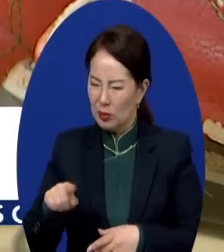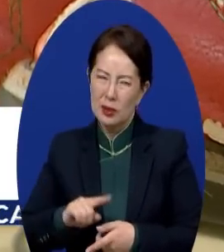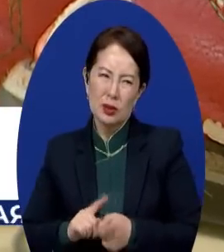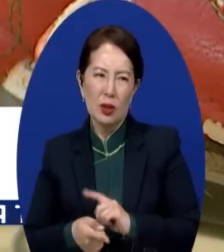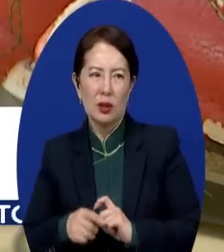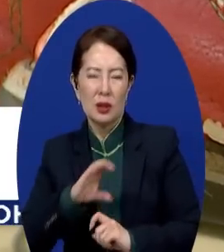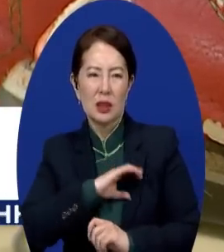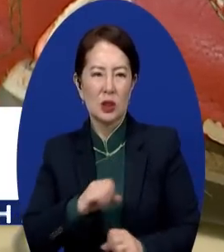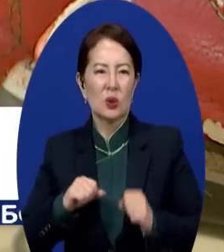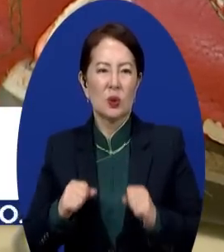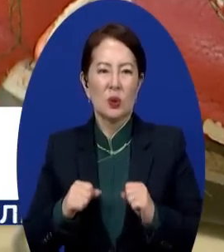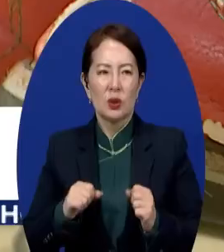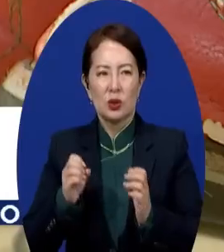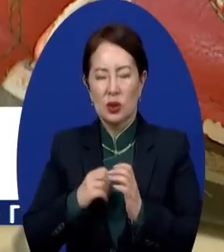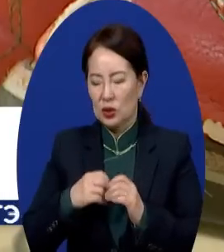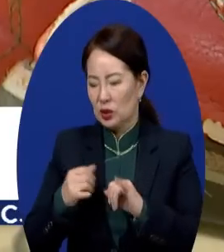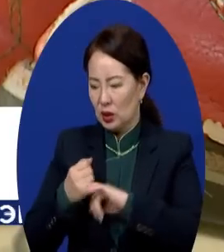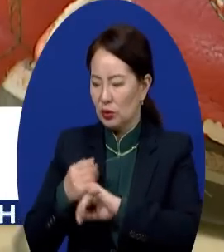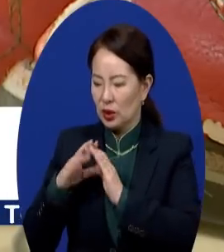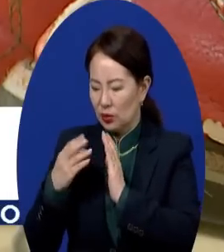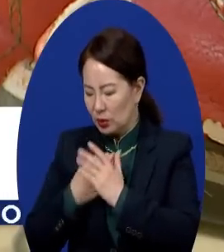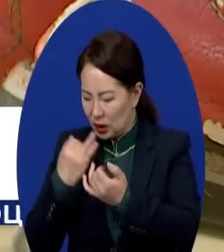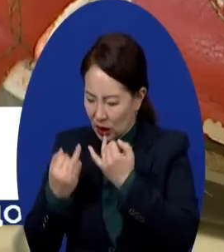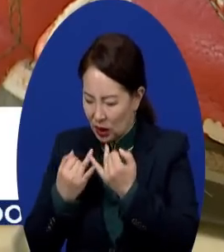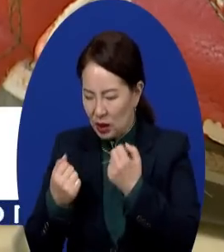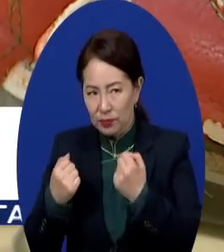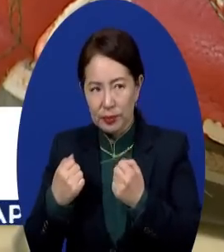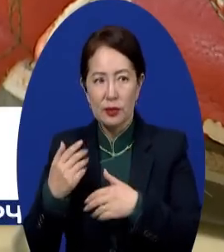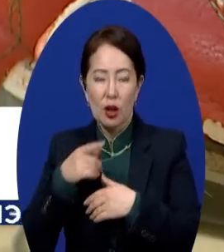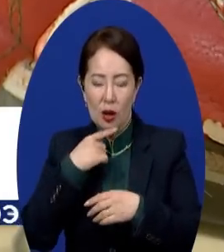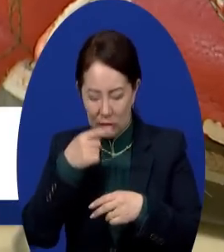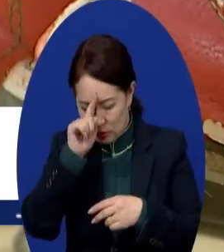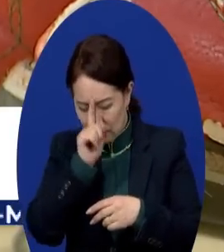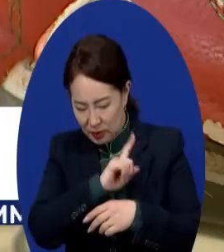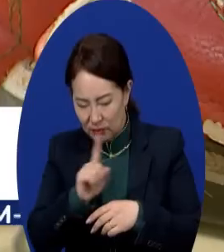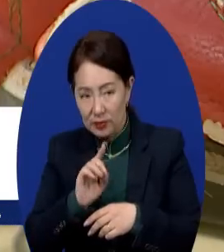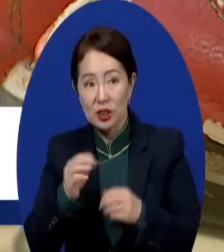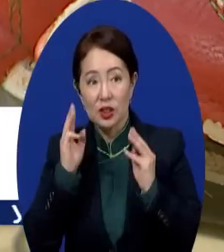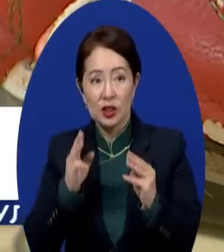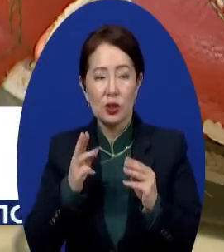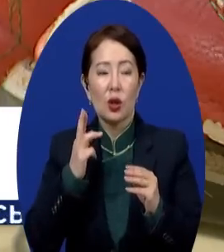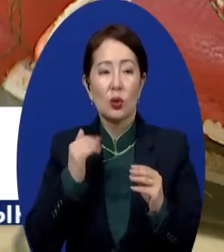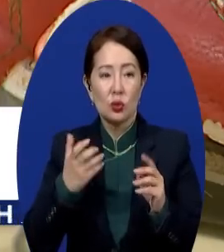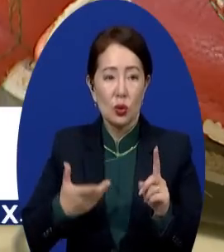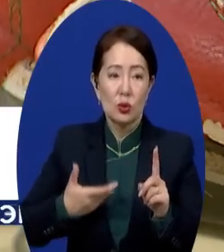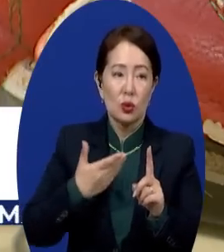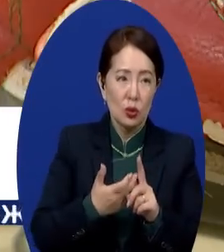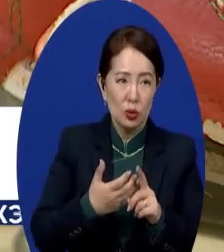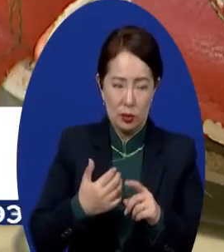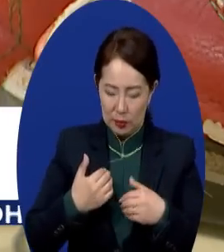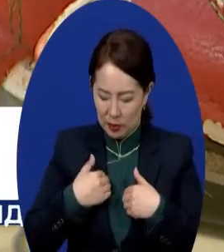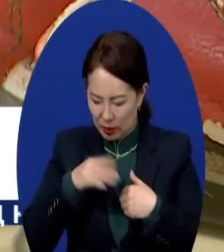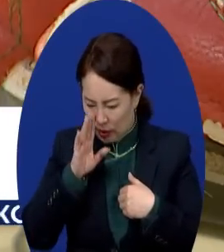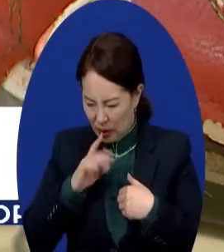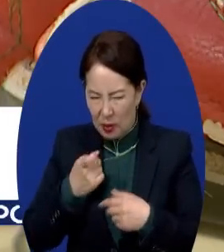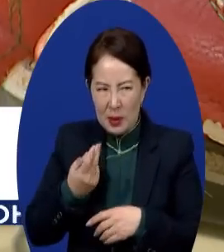гэсэн сэтгэлээ хаттай байх ёстой гэж таньичлэр гэр бүлээрээ ярилцаал. Тэгээл охиноо эмчлүүлэхээр шийдсэн. Цус хийн. Яа тэр мэр чинь бол бидрээ